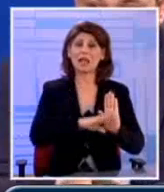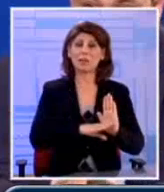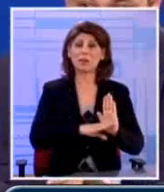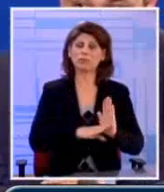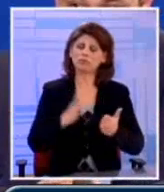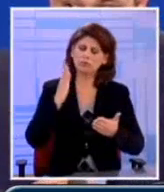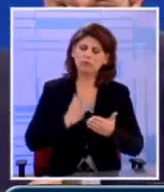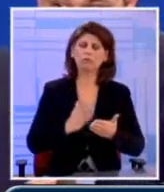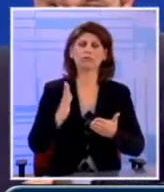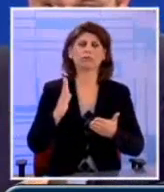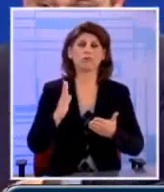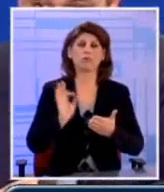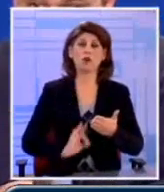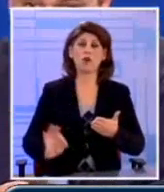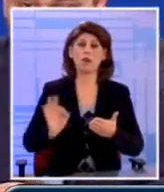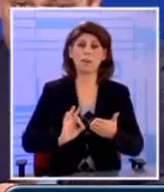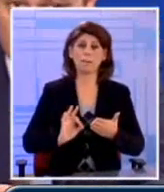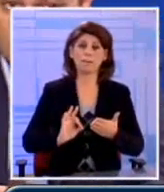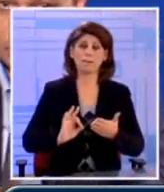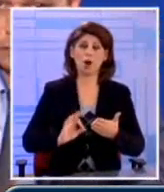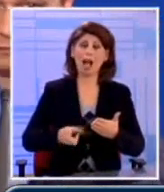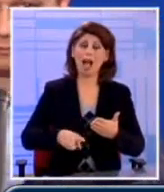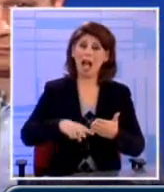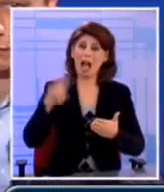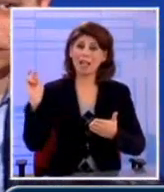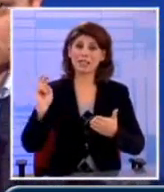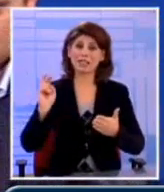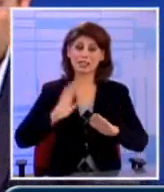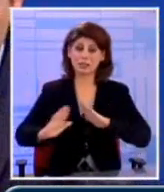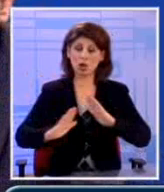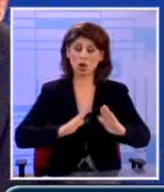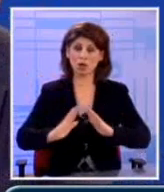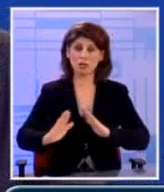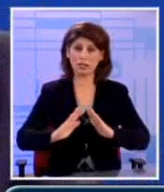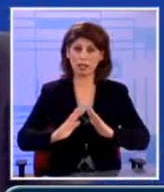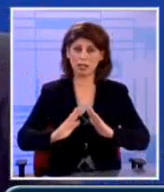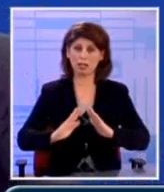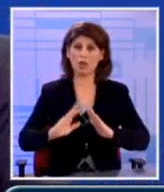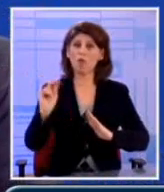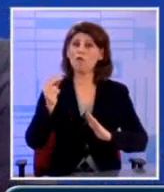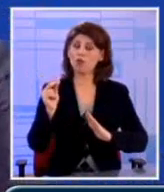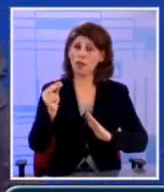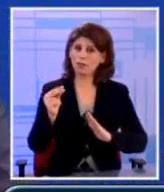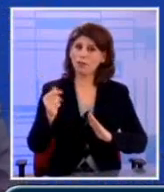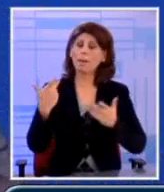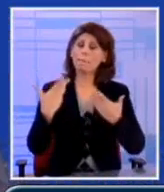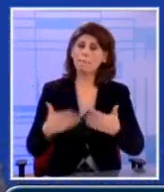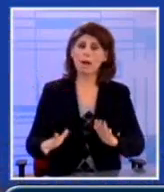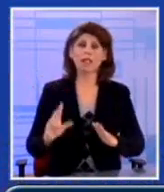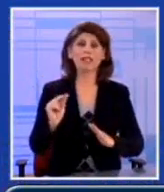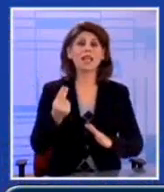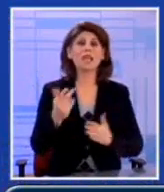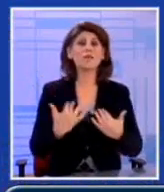ρητά προβλέπουν ότι άρση ασυλίας του βουλευτή γίνεται και η Βουλή